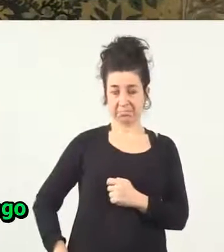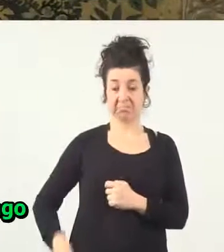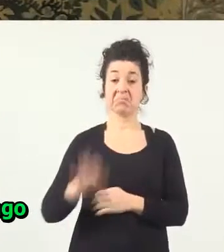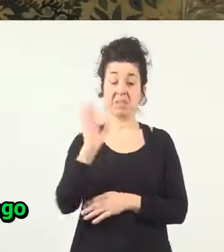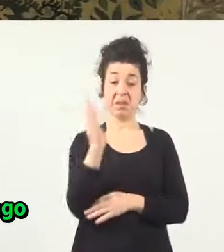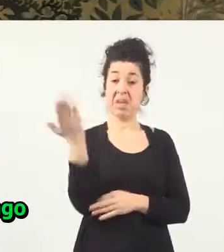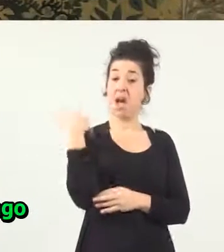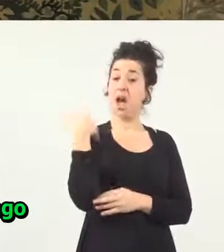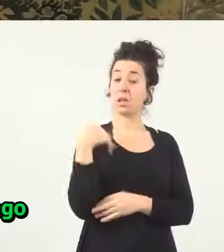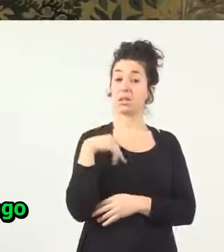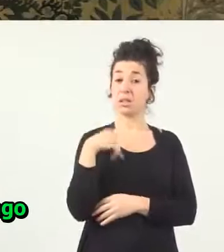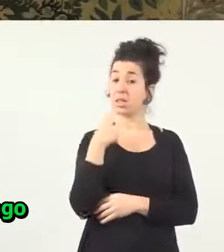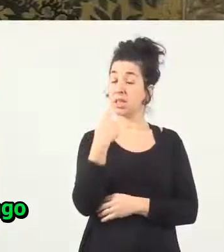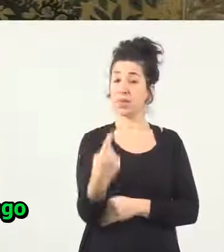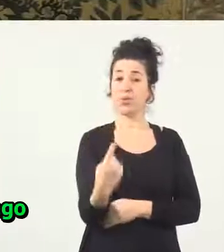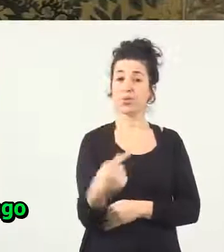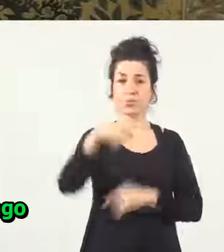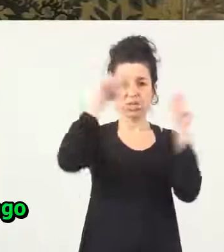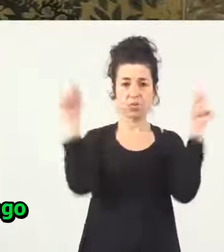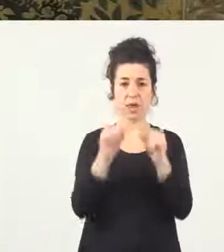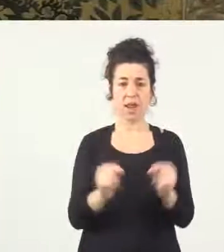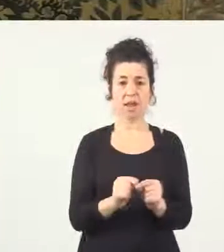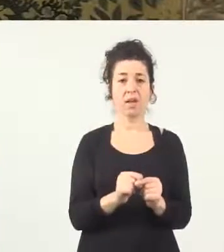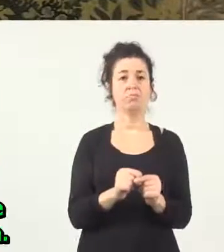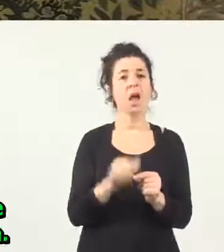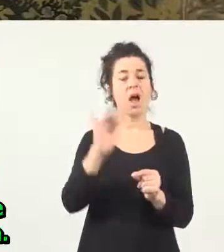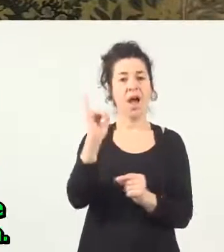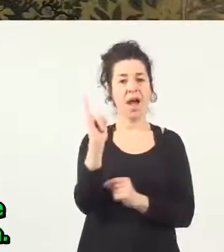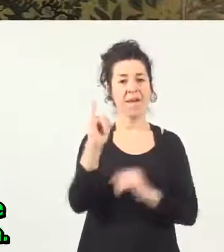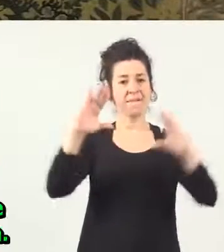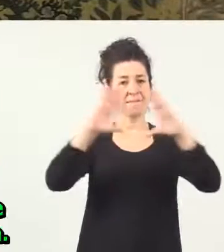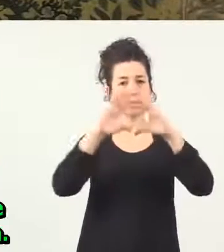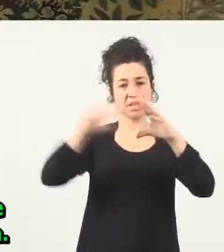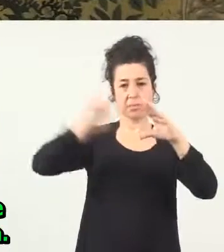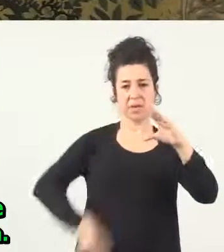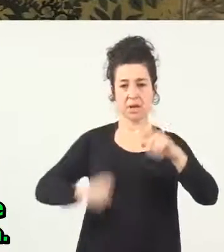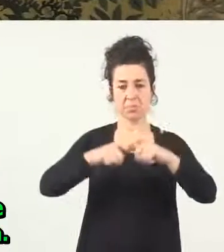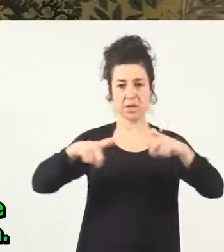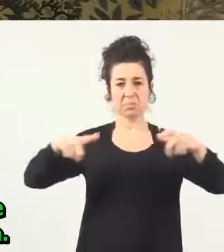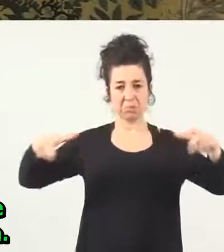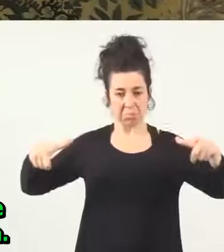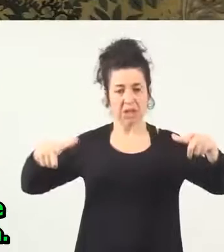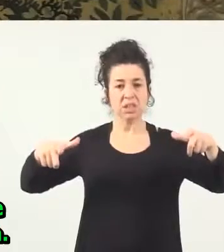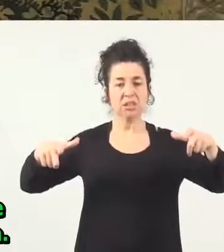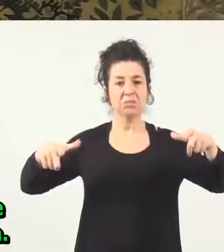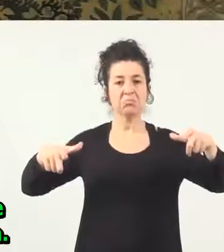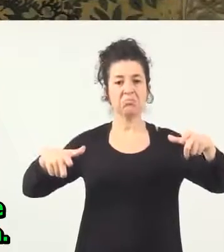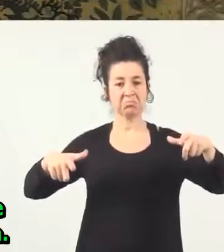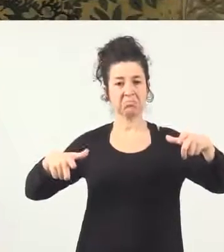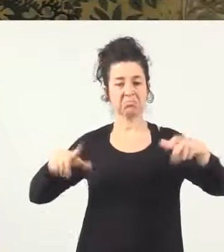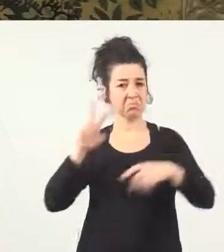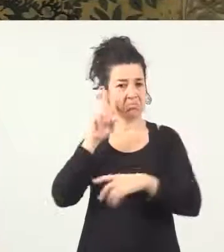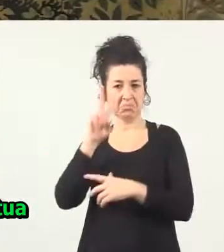feminista profesional gehiago ditugula Euskal Herrian, hainbat lekutan, orokorrean gainera esango nuke oso, oso profesional